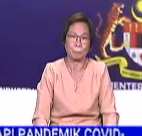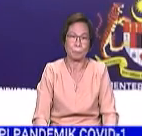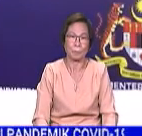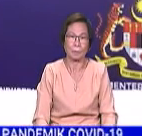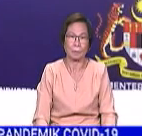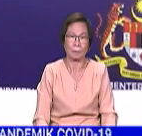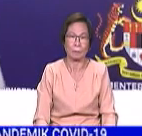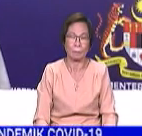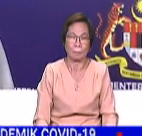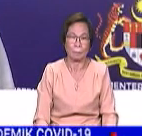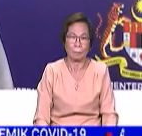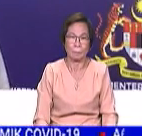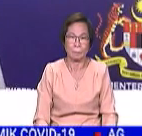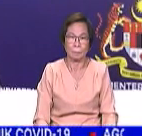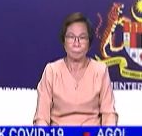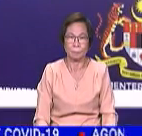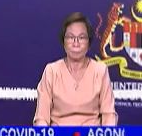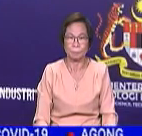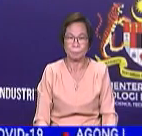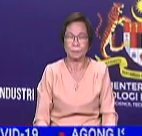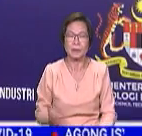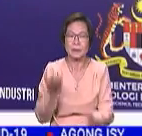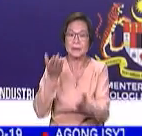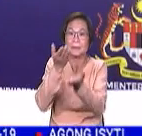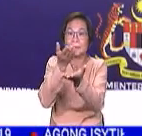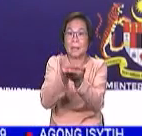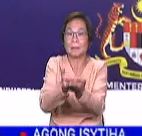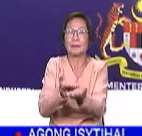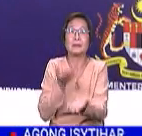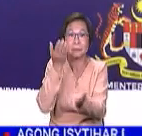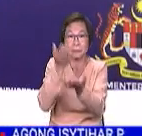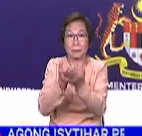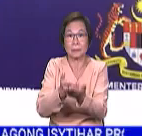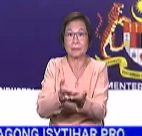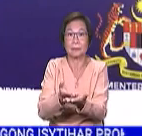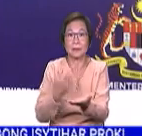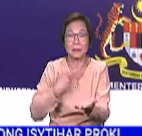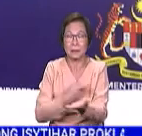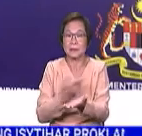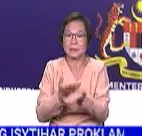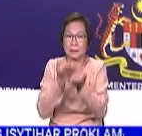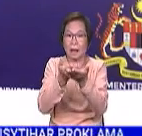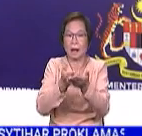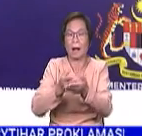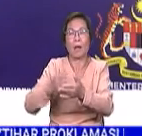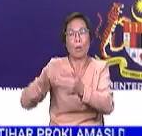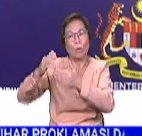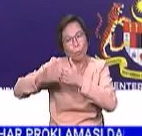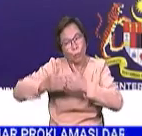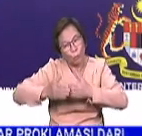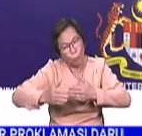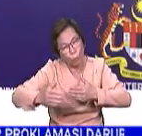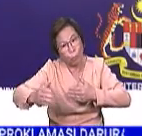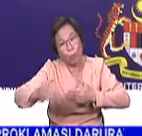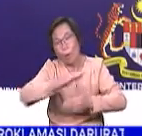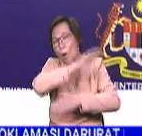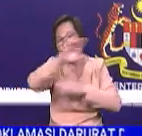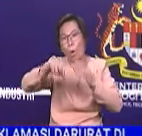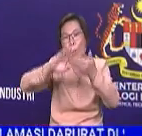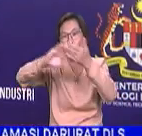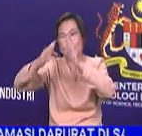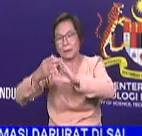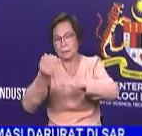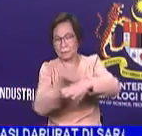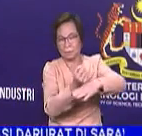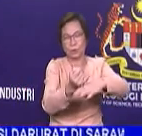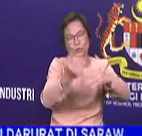Hai kena sasaran kita supaya pada akhirnya semua masyarakat industri